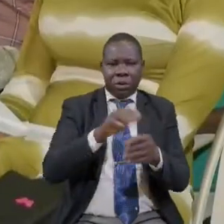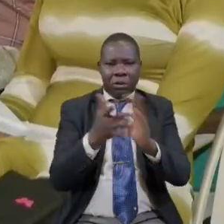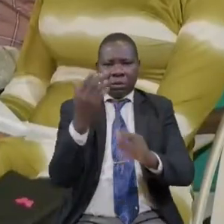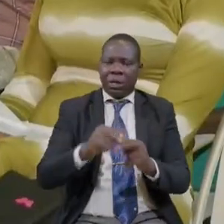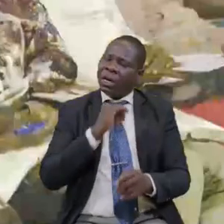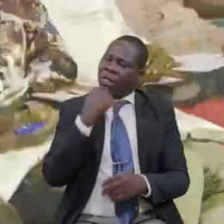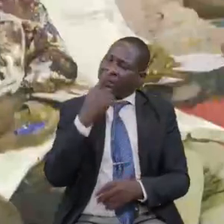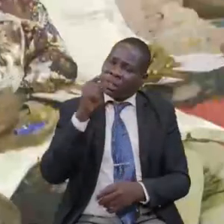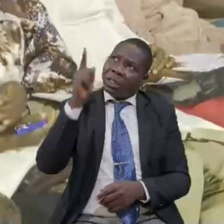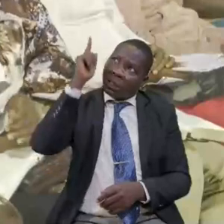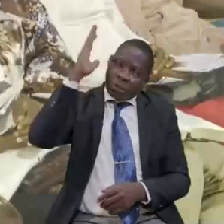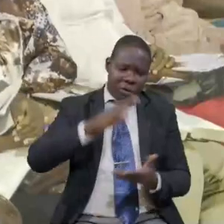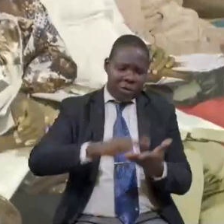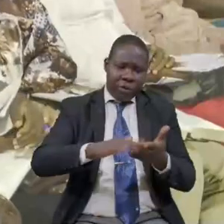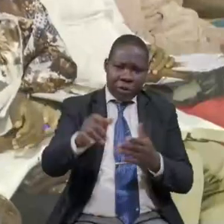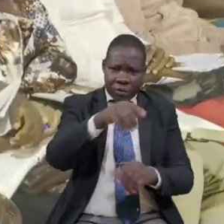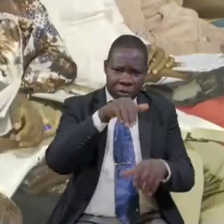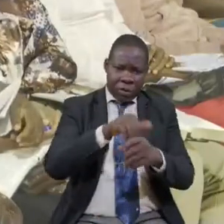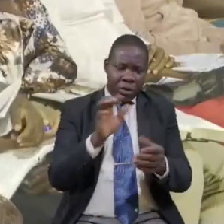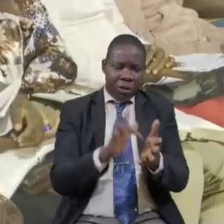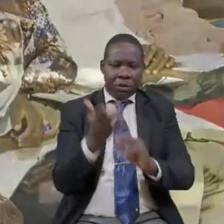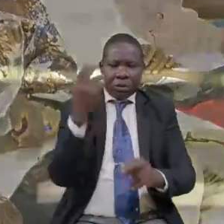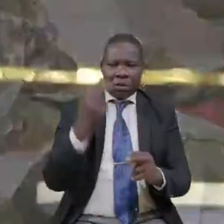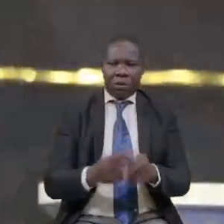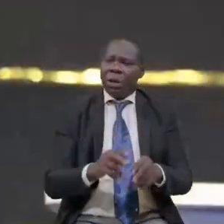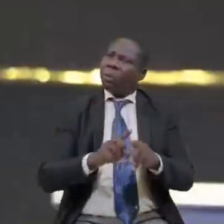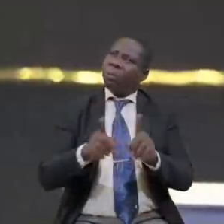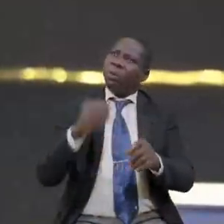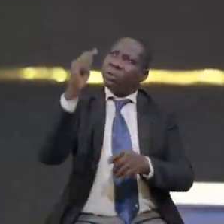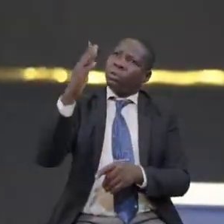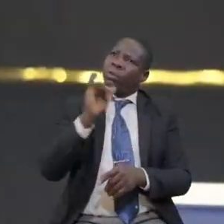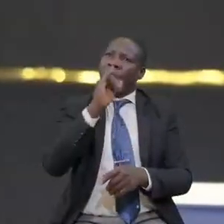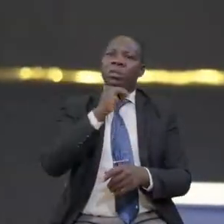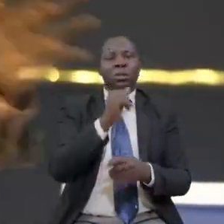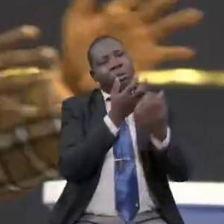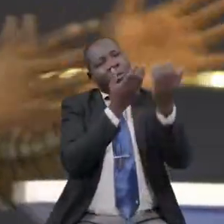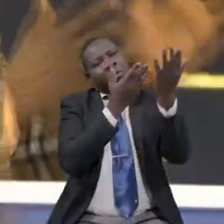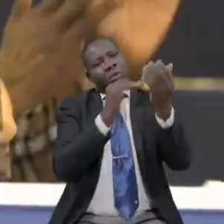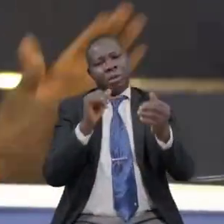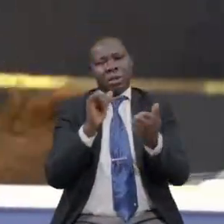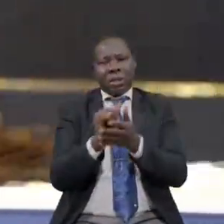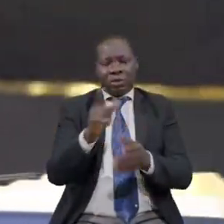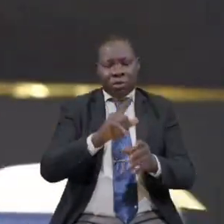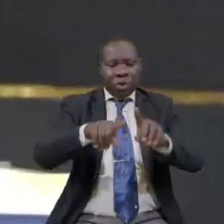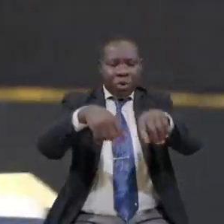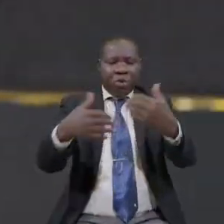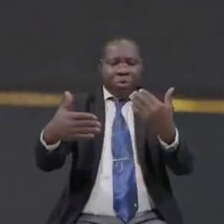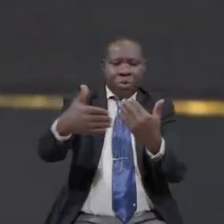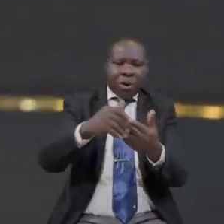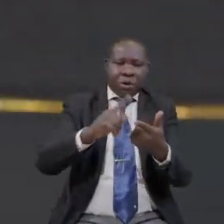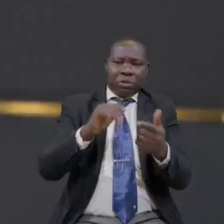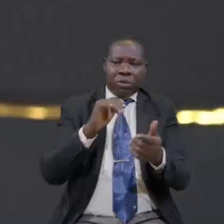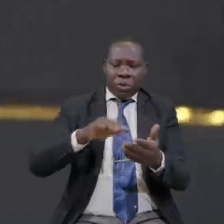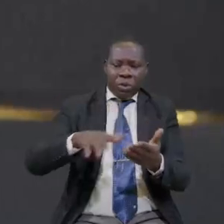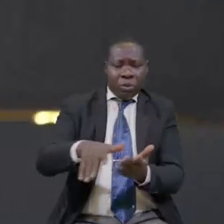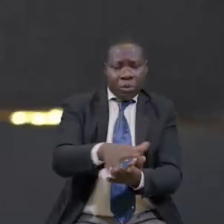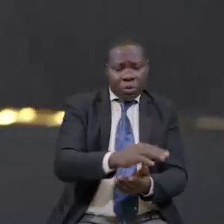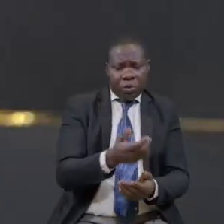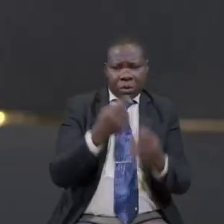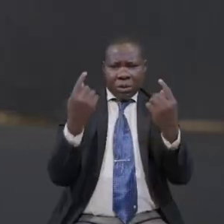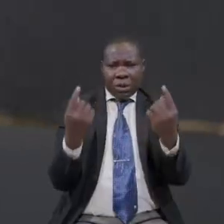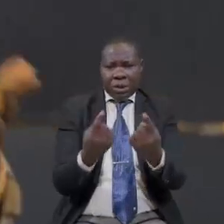vous pardonner, mais Dieu n'espère pas que vous retourniez à ces péchés qui